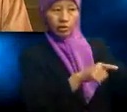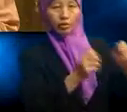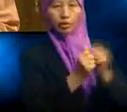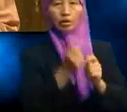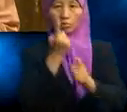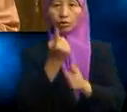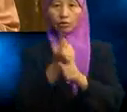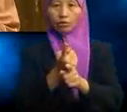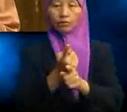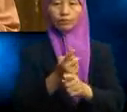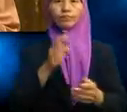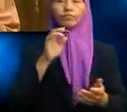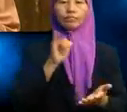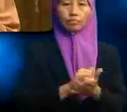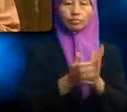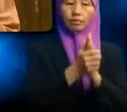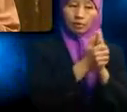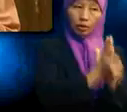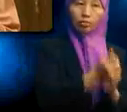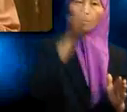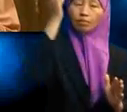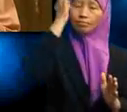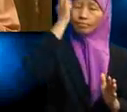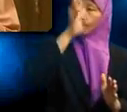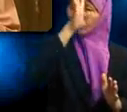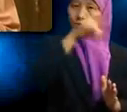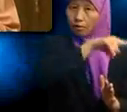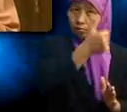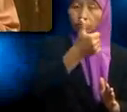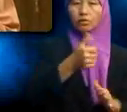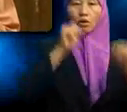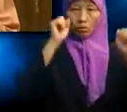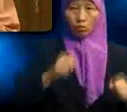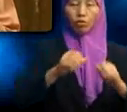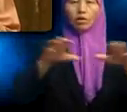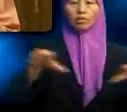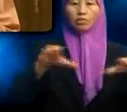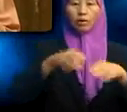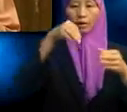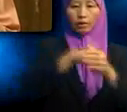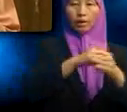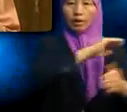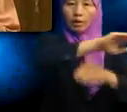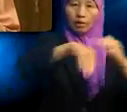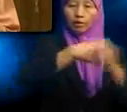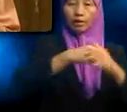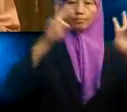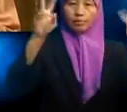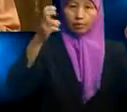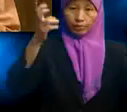berhati-hati. Oleh itu, kemahiran berfikir secara kritis ini dapat dijalankan dalam semua mata